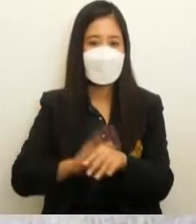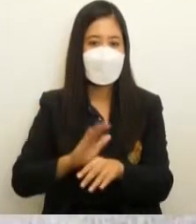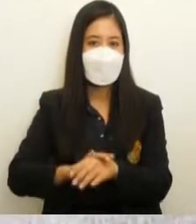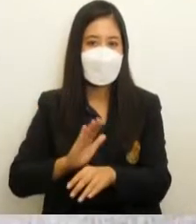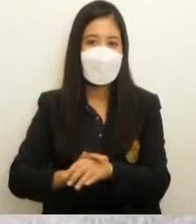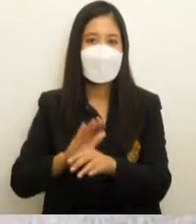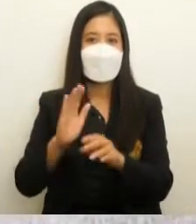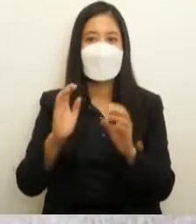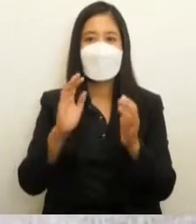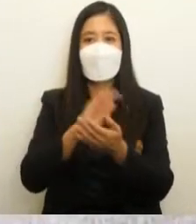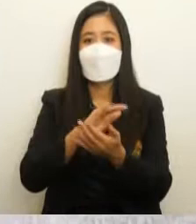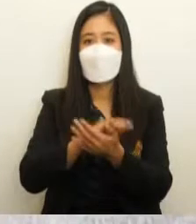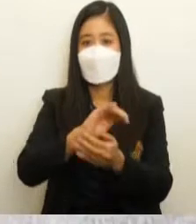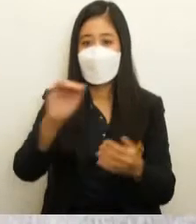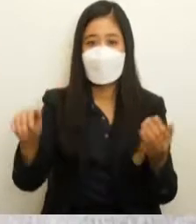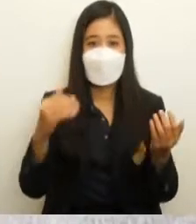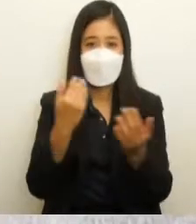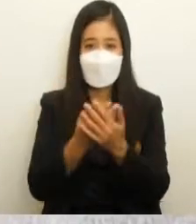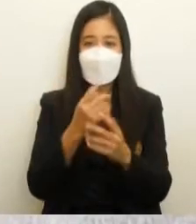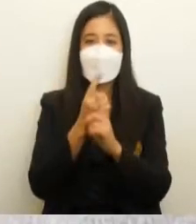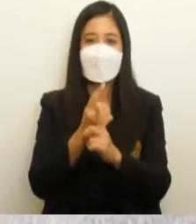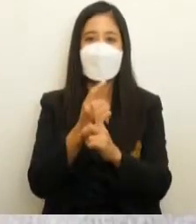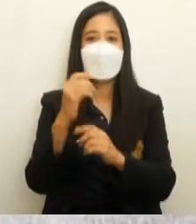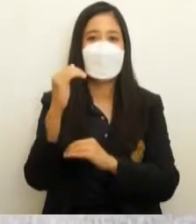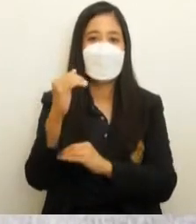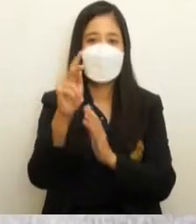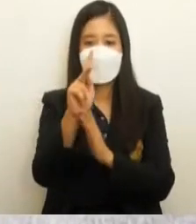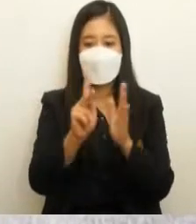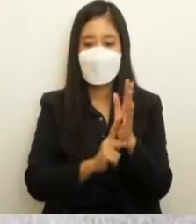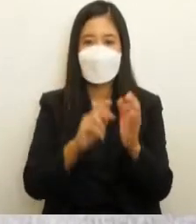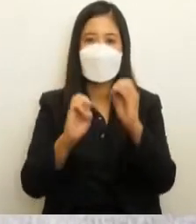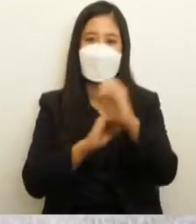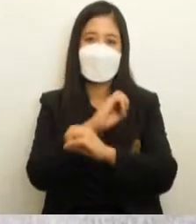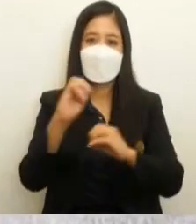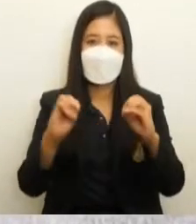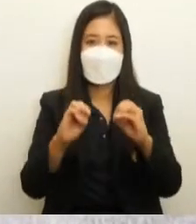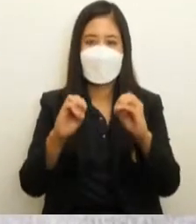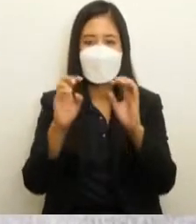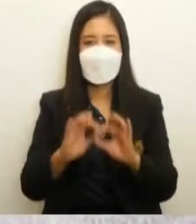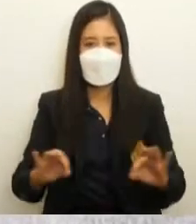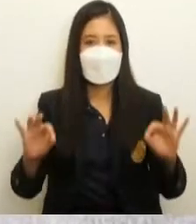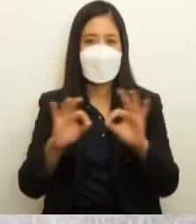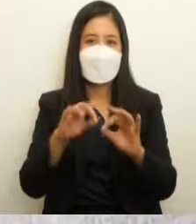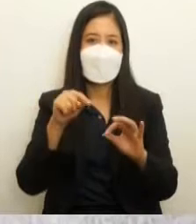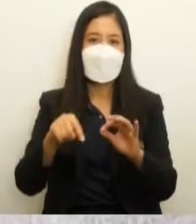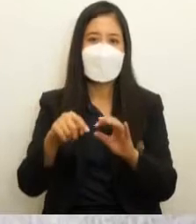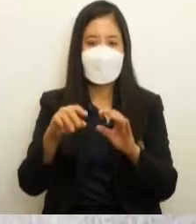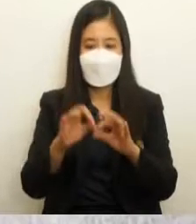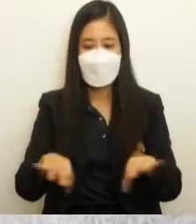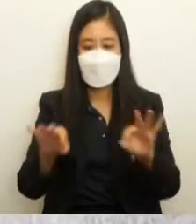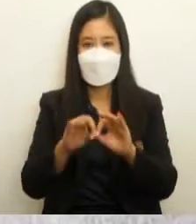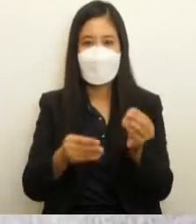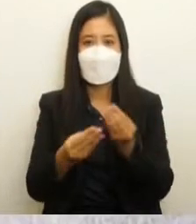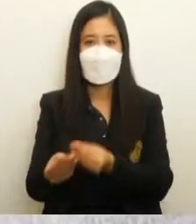าทุกแห่งนะคะดำเนินการด้านความปลอดภัยเพราะด้านความปลอดภัยเนี่ยเป็นสิ่งที่สำนักงานเขตให้ความสำคัญ